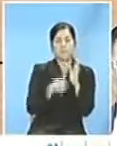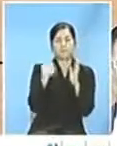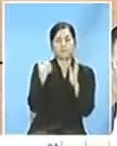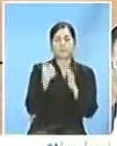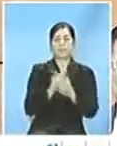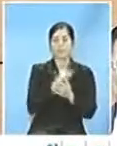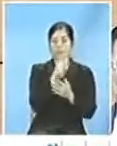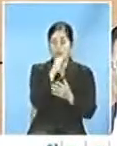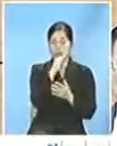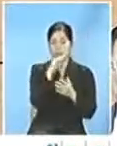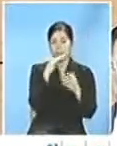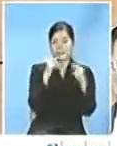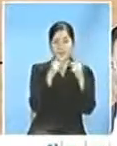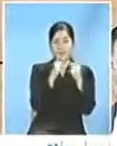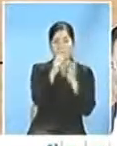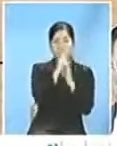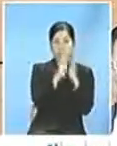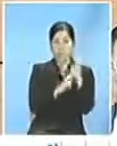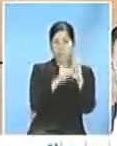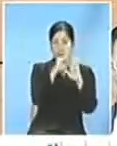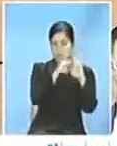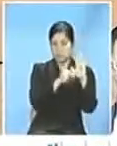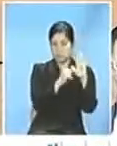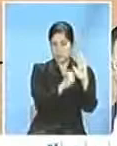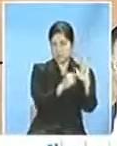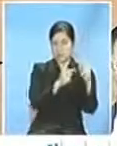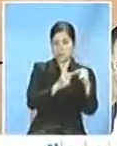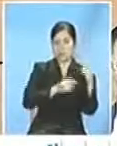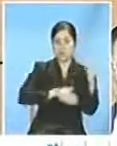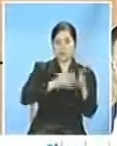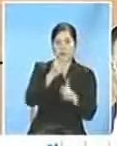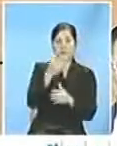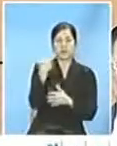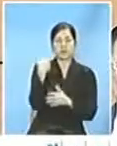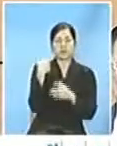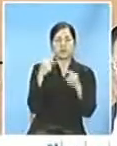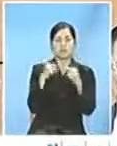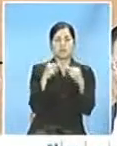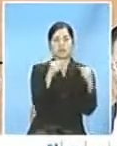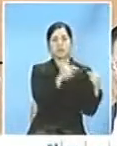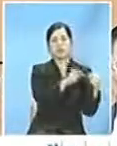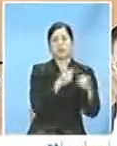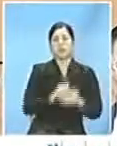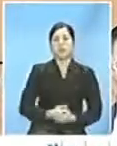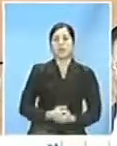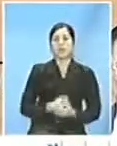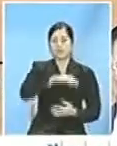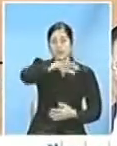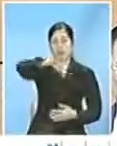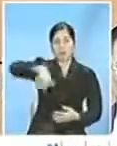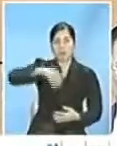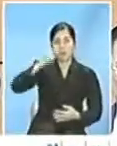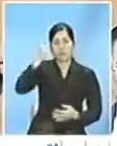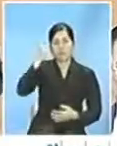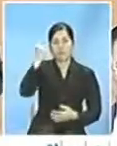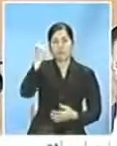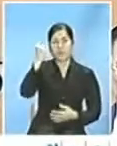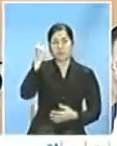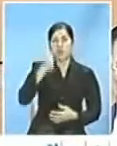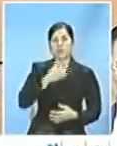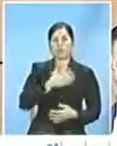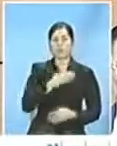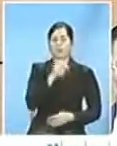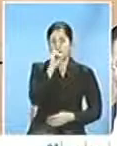นี้ผ่านรัฐบาลก็เดินหน้าต่อไปทำไปอีกท่านประธานครับรู้กันตั้งแต่ต้นอย่างนี้ท่านผมต้องยืน